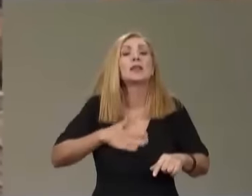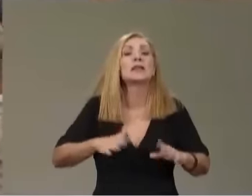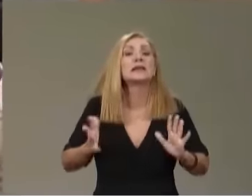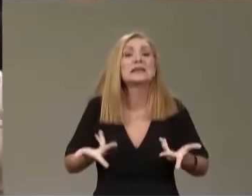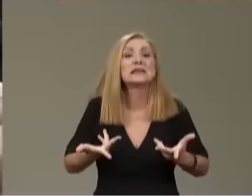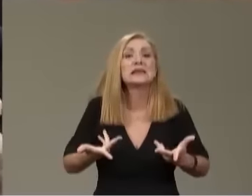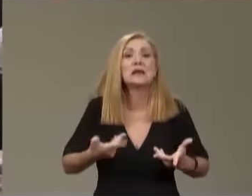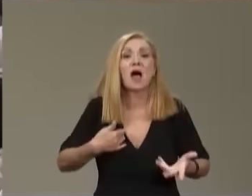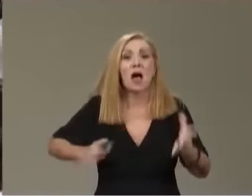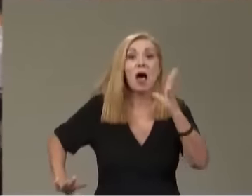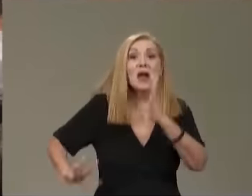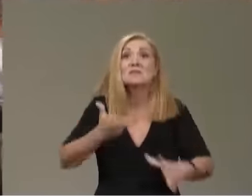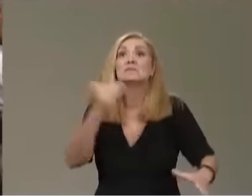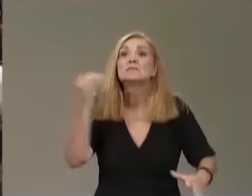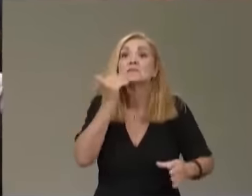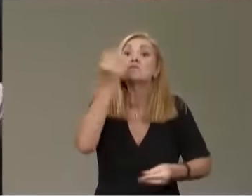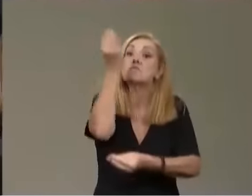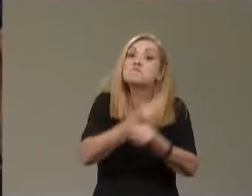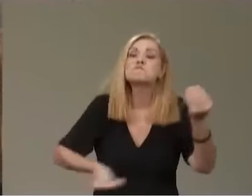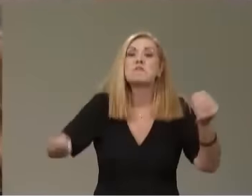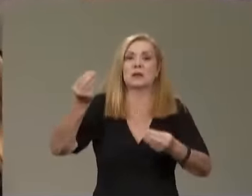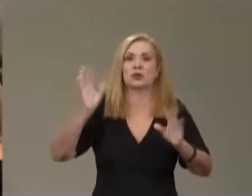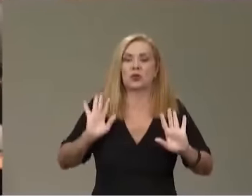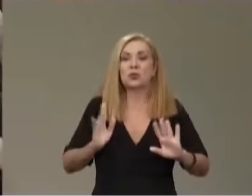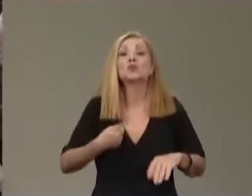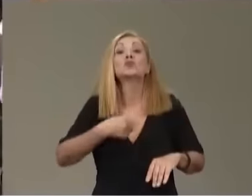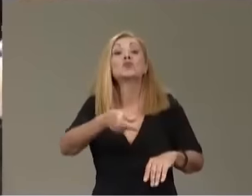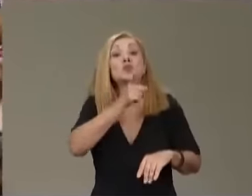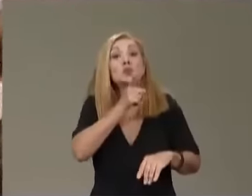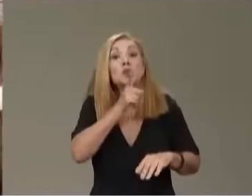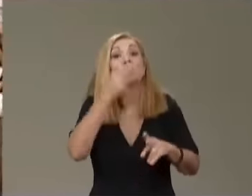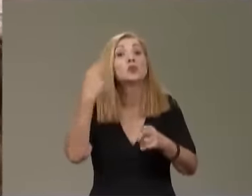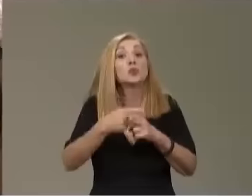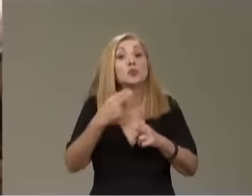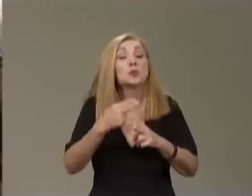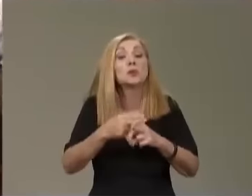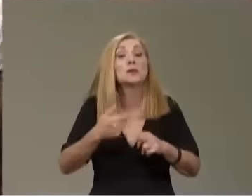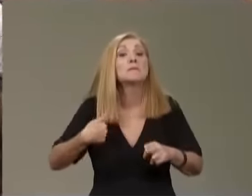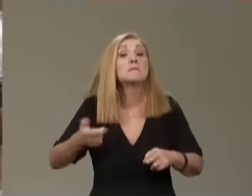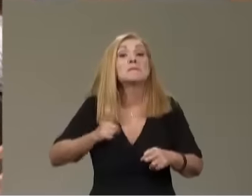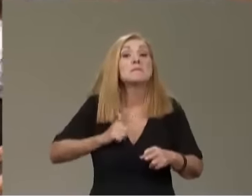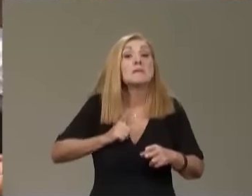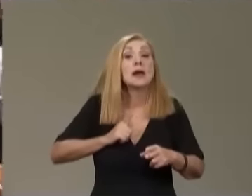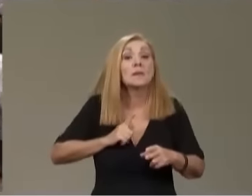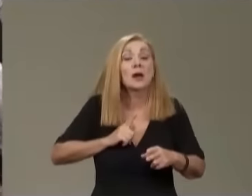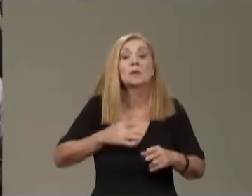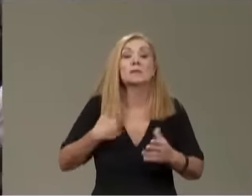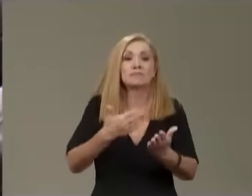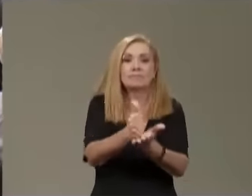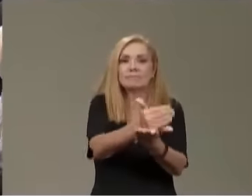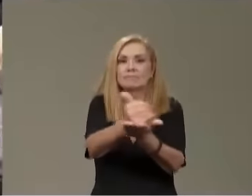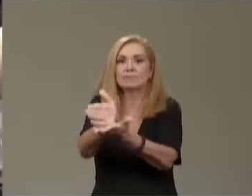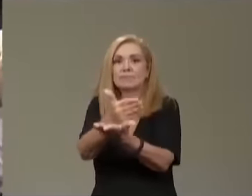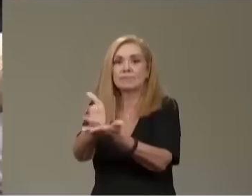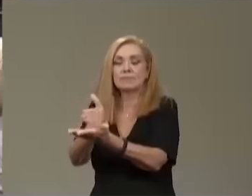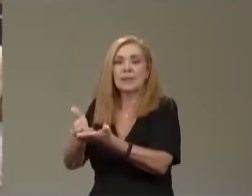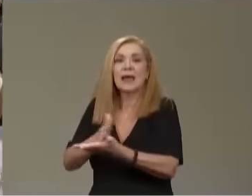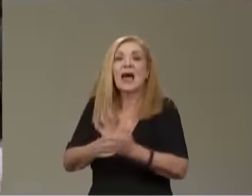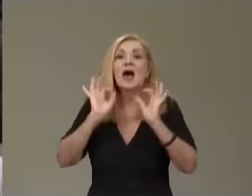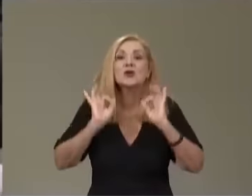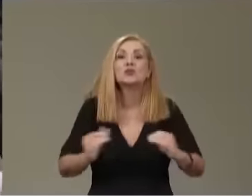της ανάπτυξης. Εξίσου σημαντικό ζητούμενο είναι και η ισόρροπη αναδιανομή της. Όχι μόνο σε όλα τα κοινωνικά